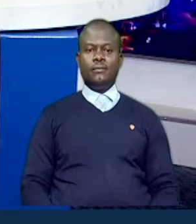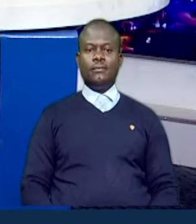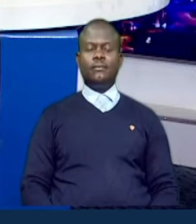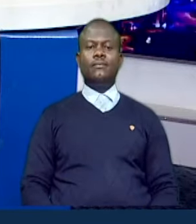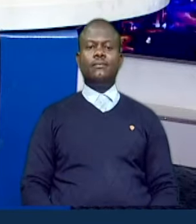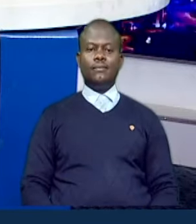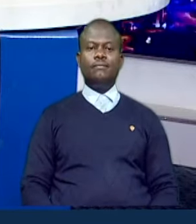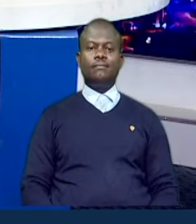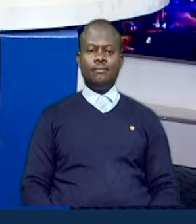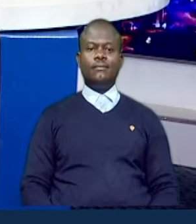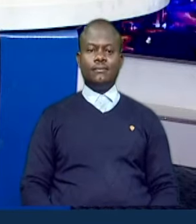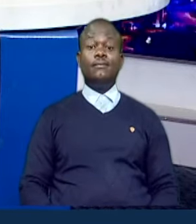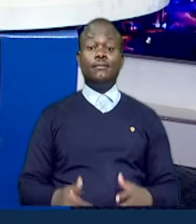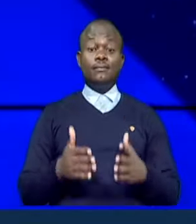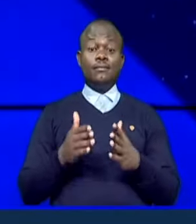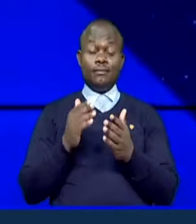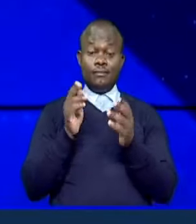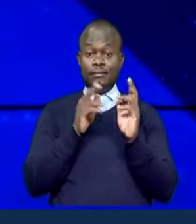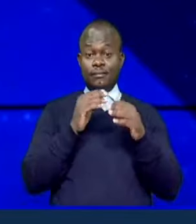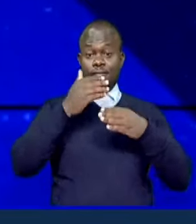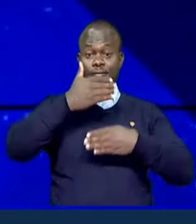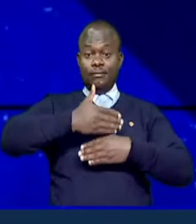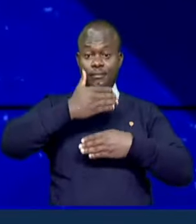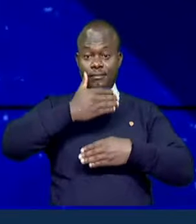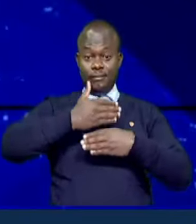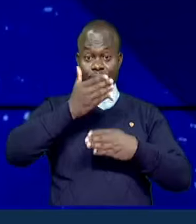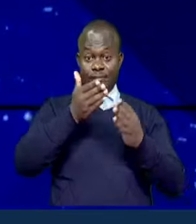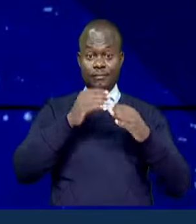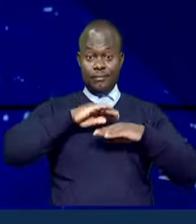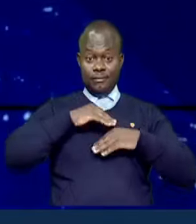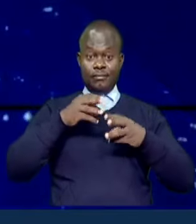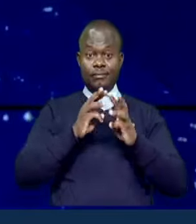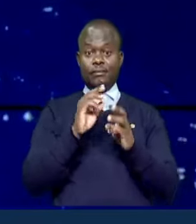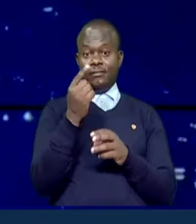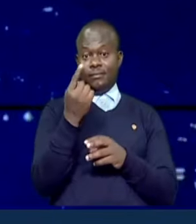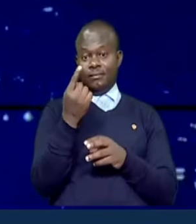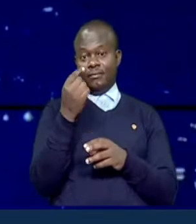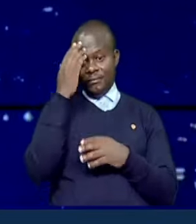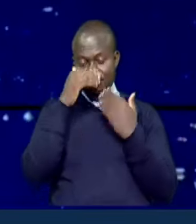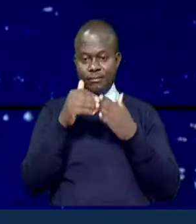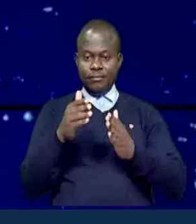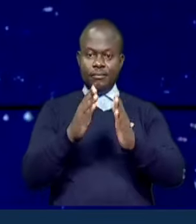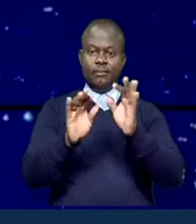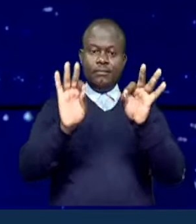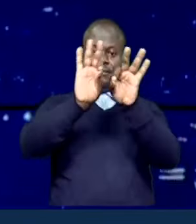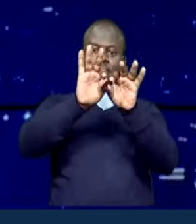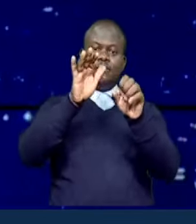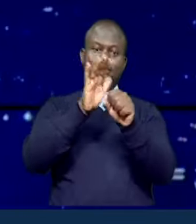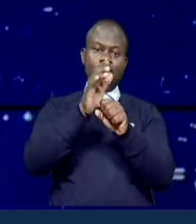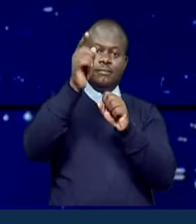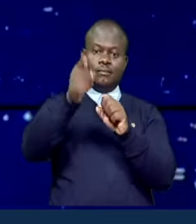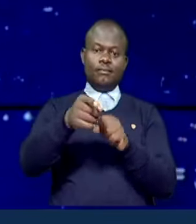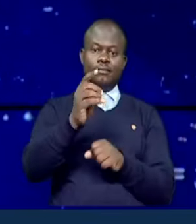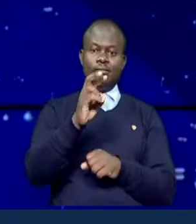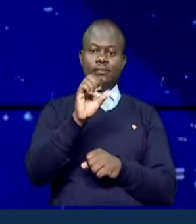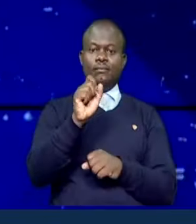Wari uhari ushobora kuba wari uhagize mu rwego rumwe, kuko ni wo muhora w'ingenzi cyane ugenda ukagera Dar es Salaam.